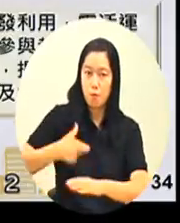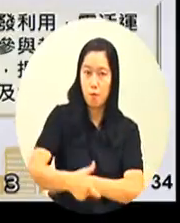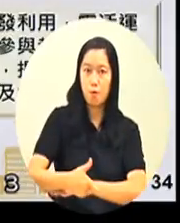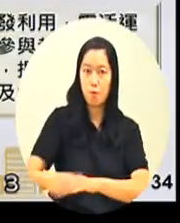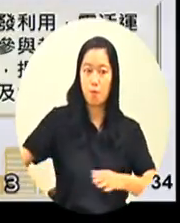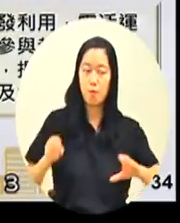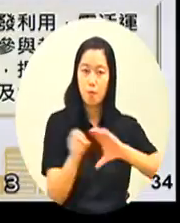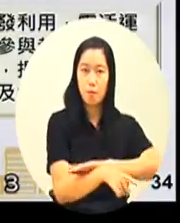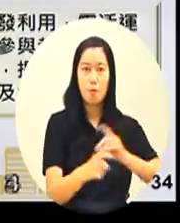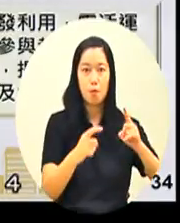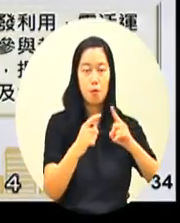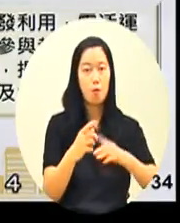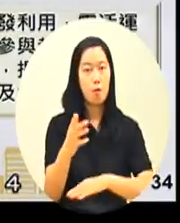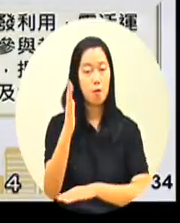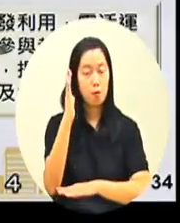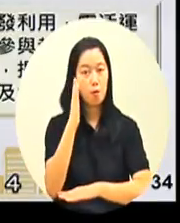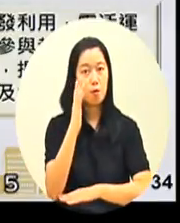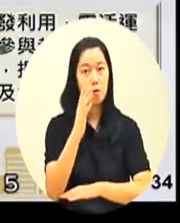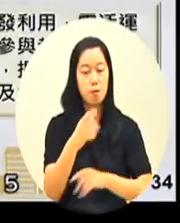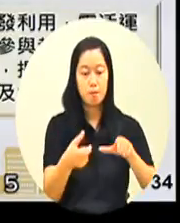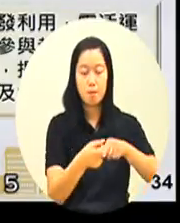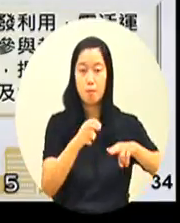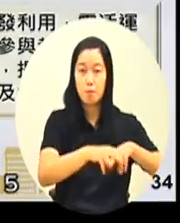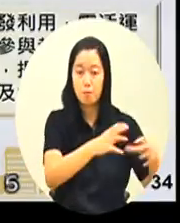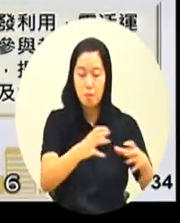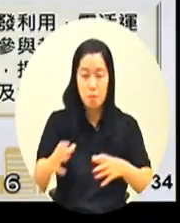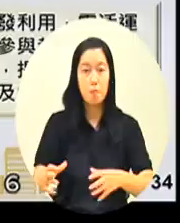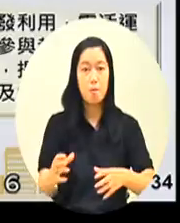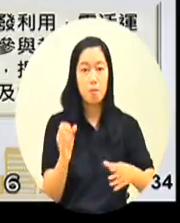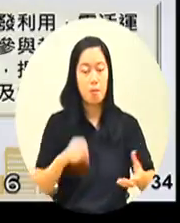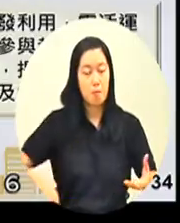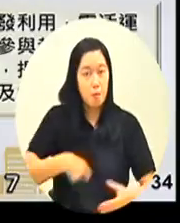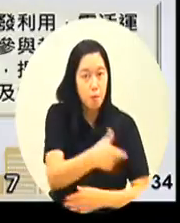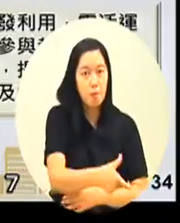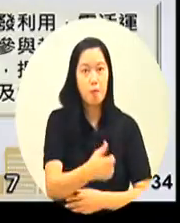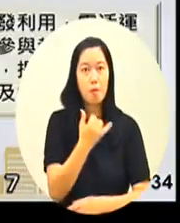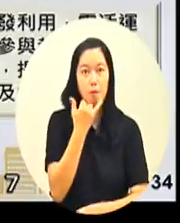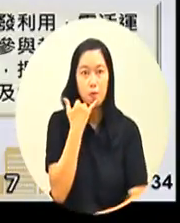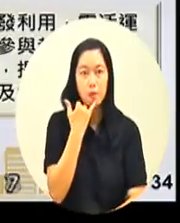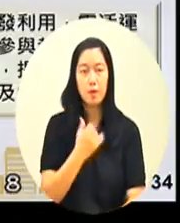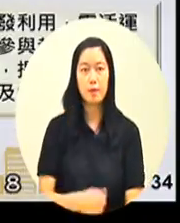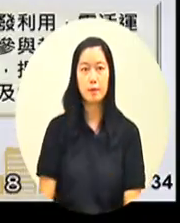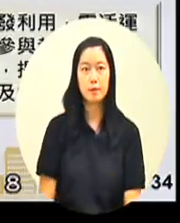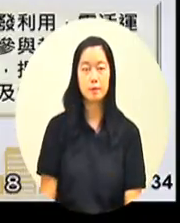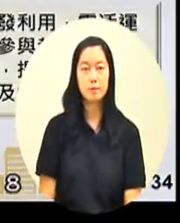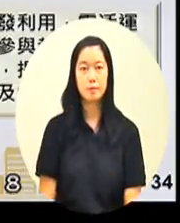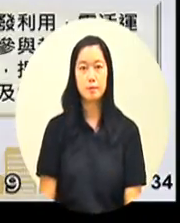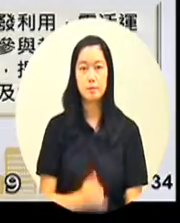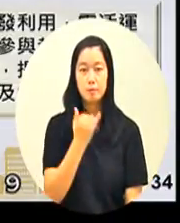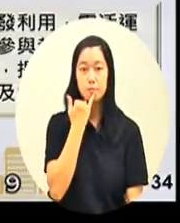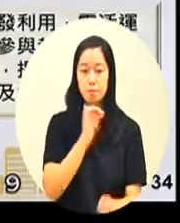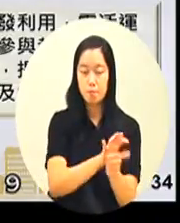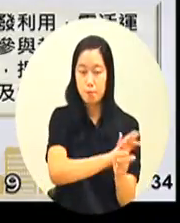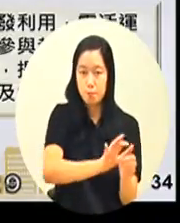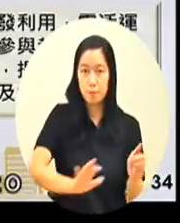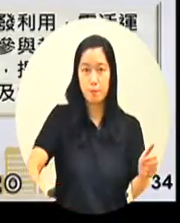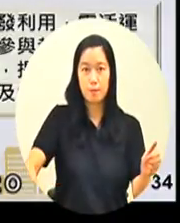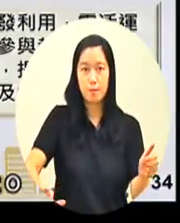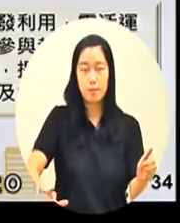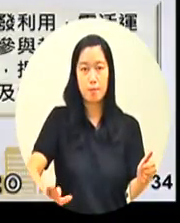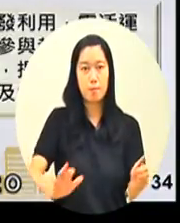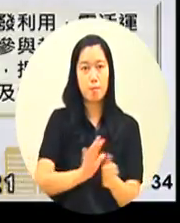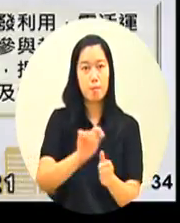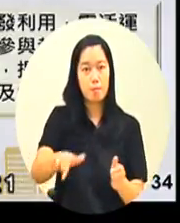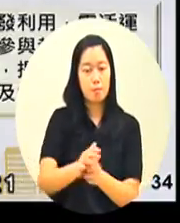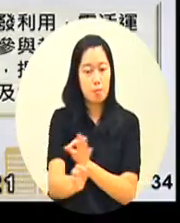建设。民间的资金引进之后，我们政府花的钱就可以相对降低来带动，而且可以带动相关的